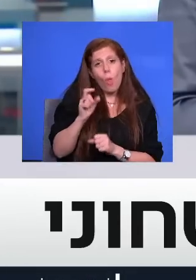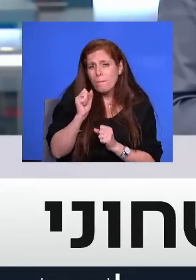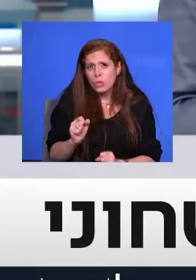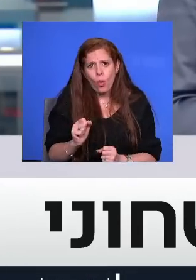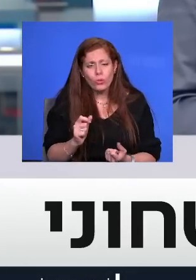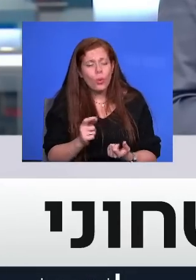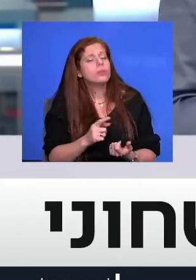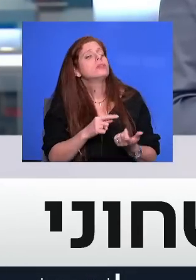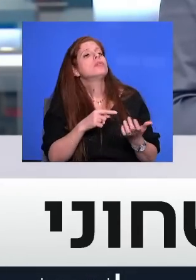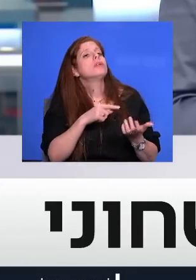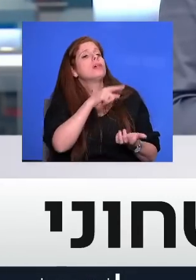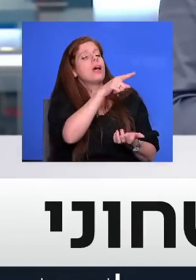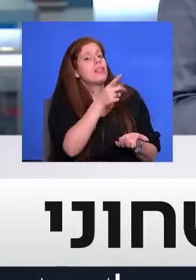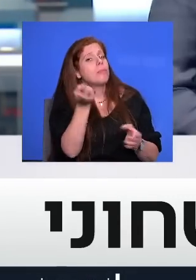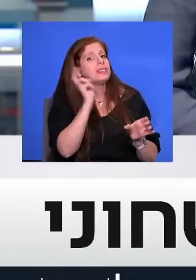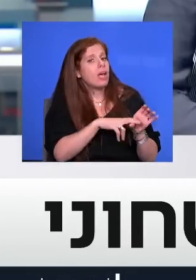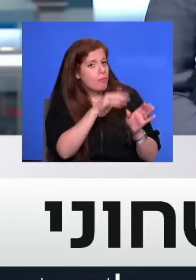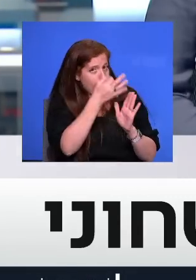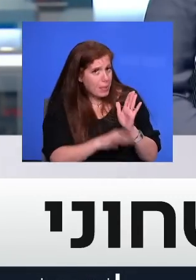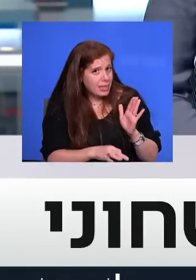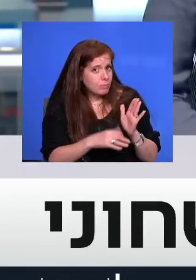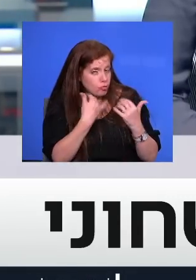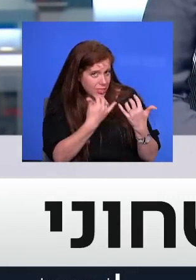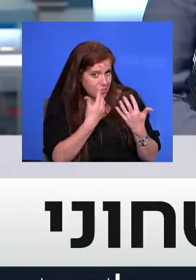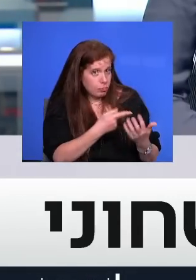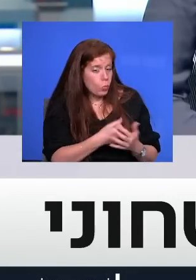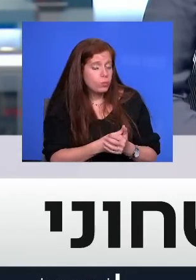ביאר כתבנו, אתה מצטרף עם הפרטים של הסיפור הזה.